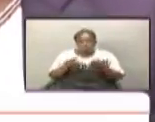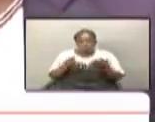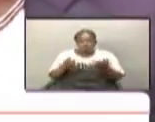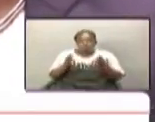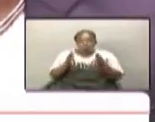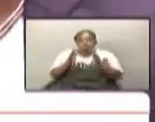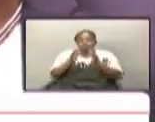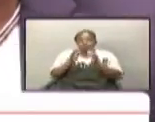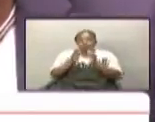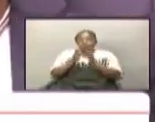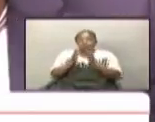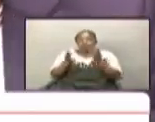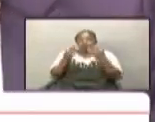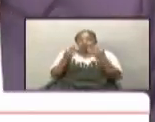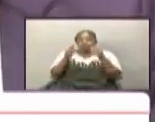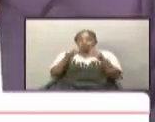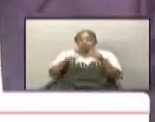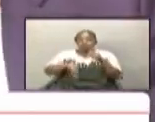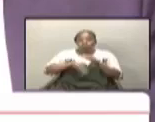mupiira bambi